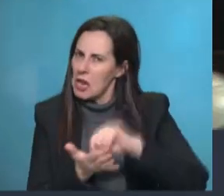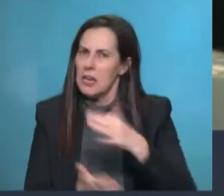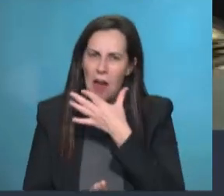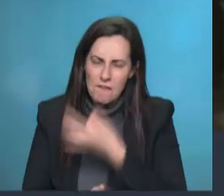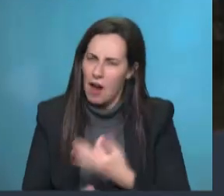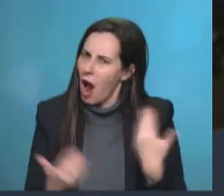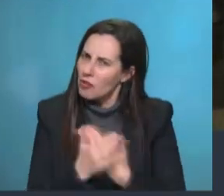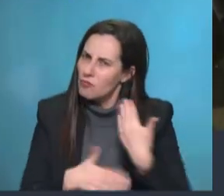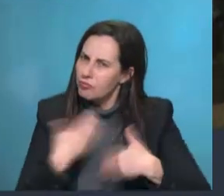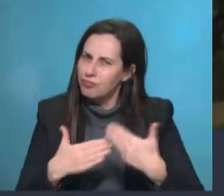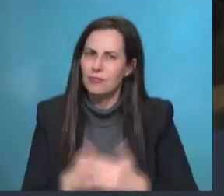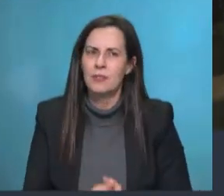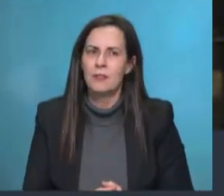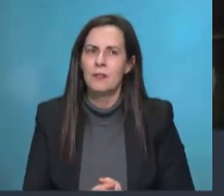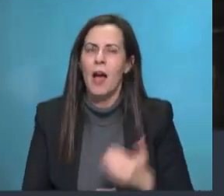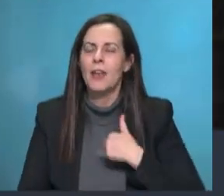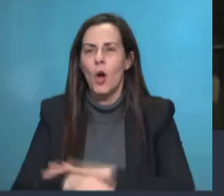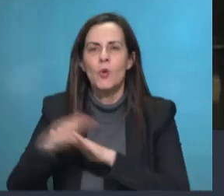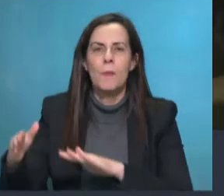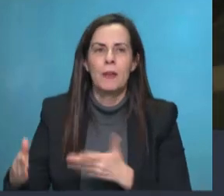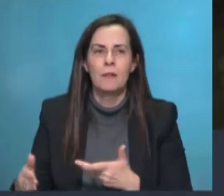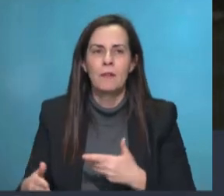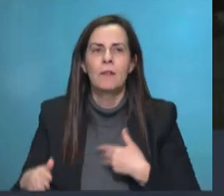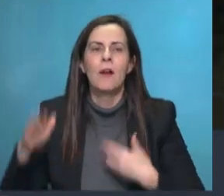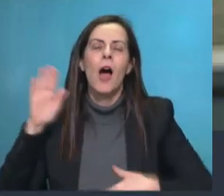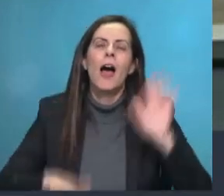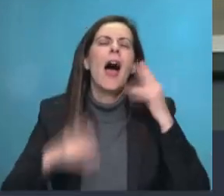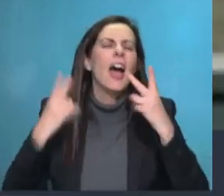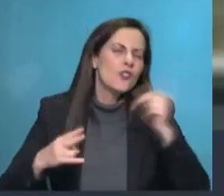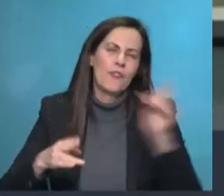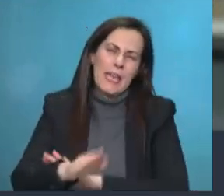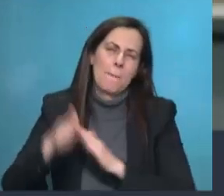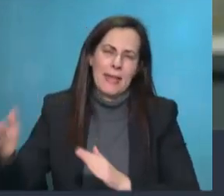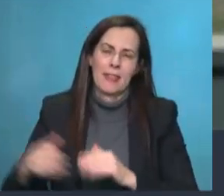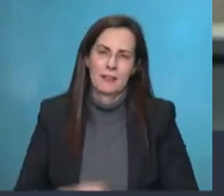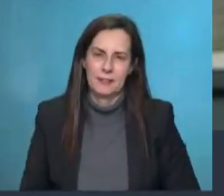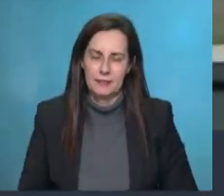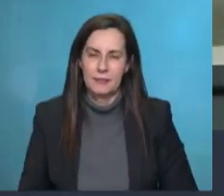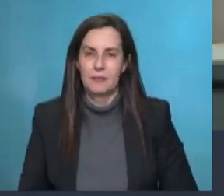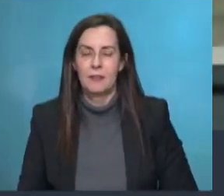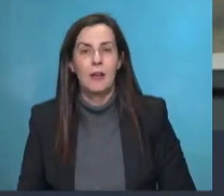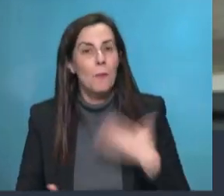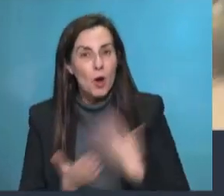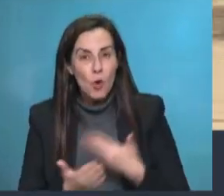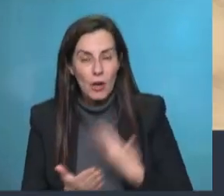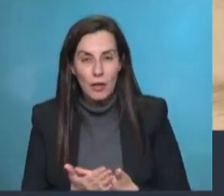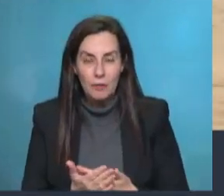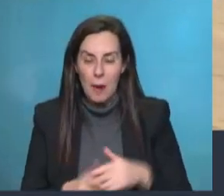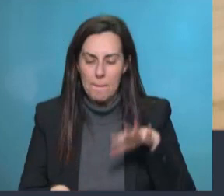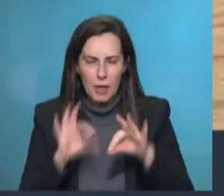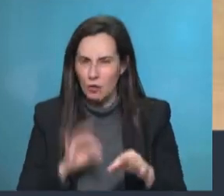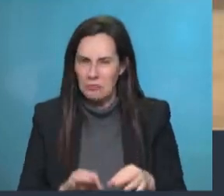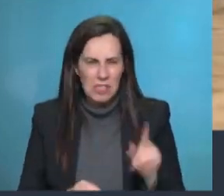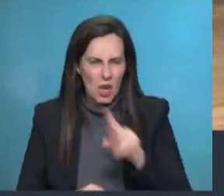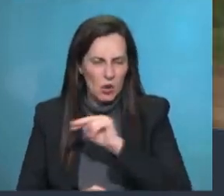מתחדשת אנחנו ימין ימין זה מה ימן העיקר ימין ובשורה התחתונה הבחירות הן בכלל לא